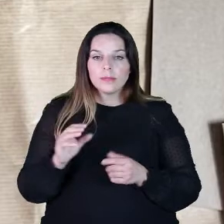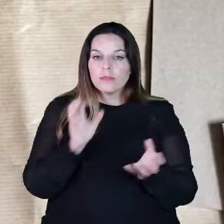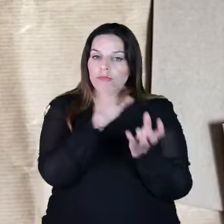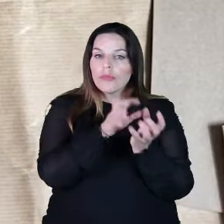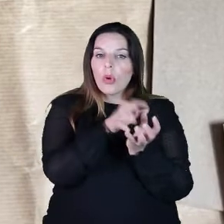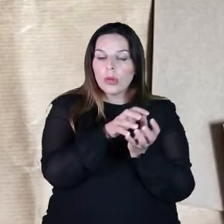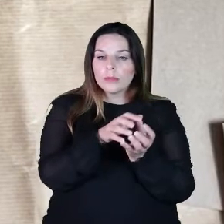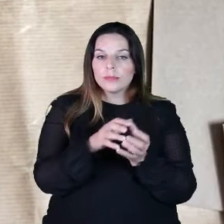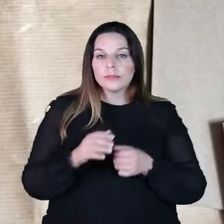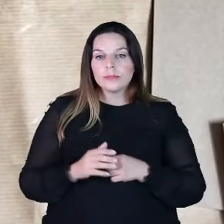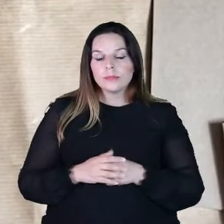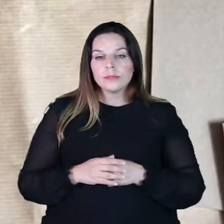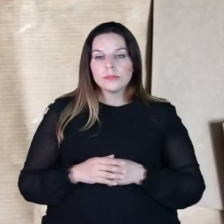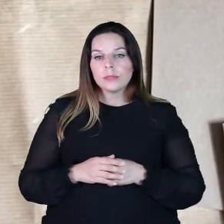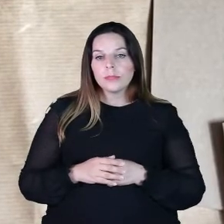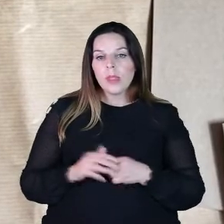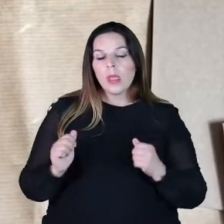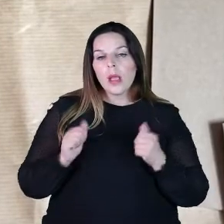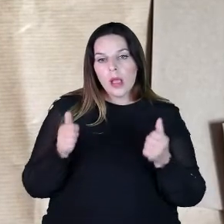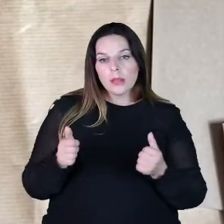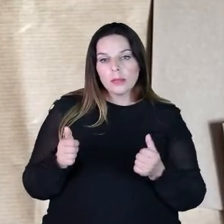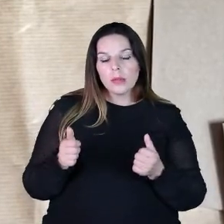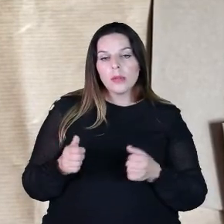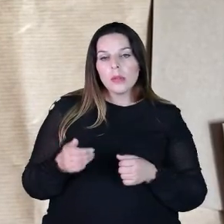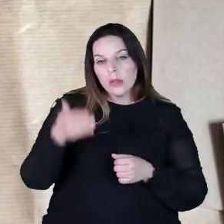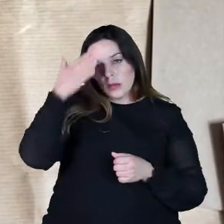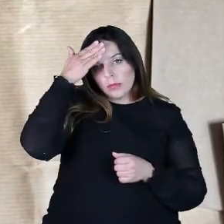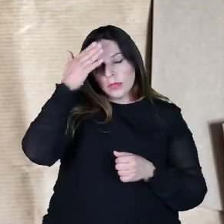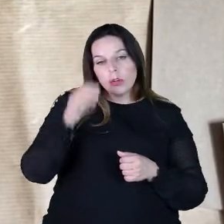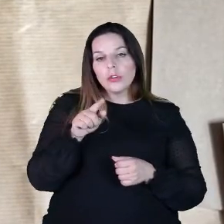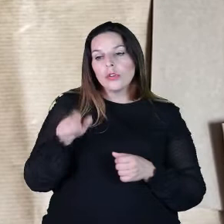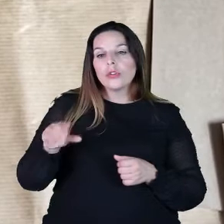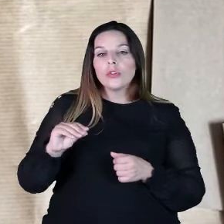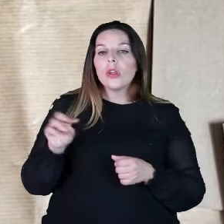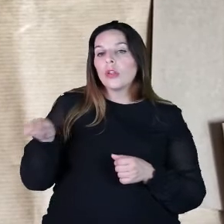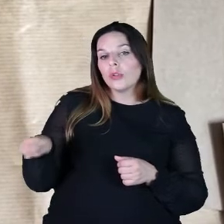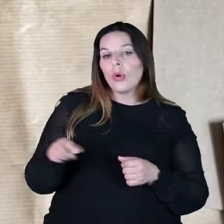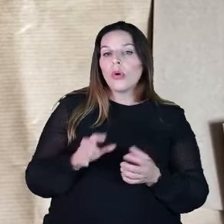Żeby było wiadomo, że to jest smok i właściwie nasz smok jest gotowy.